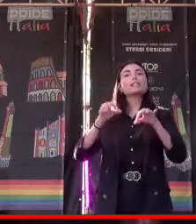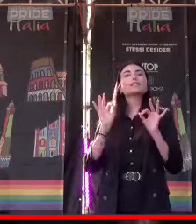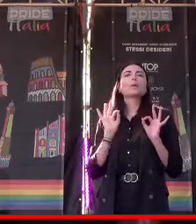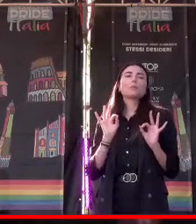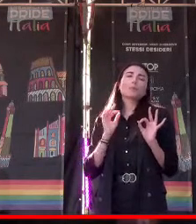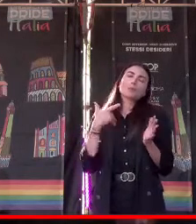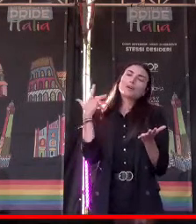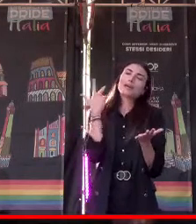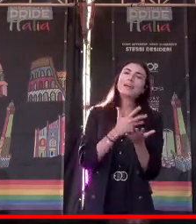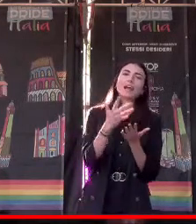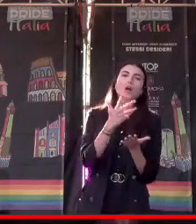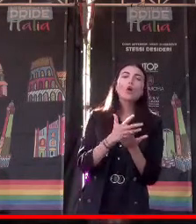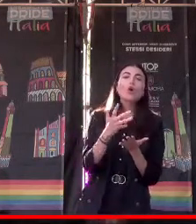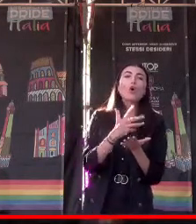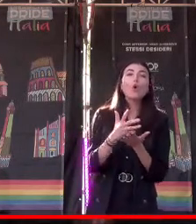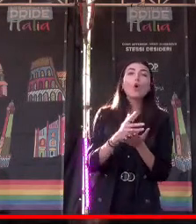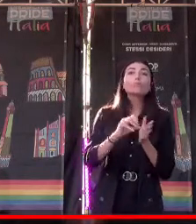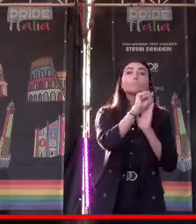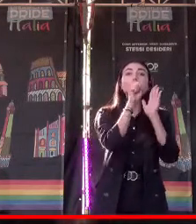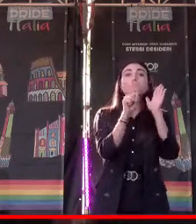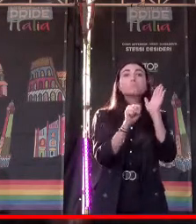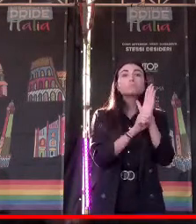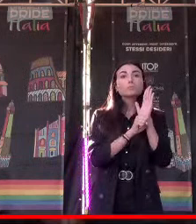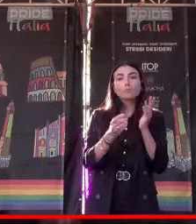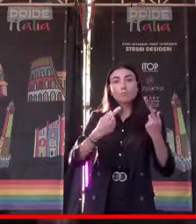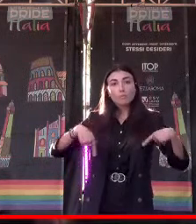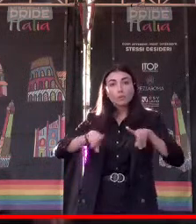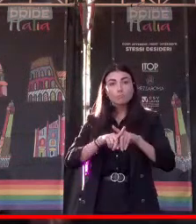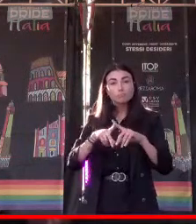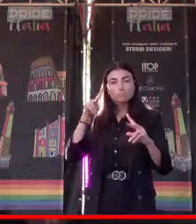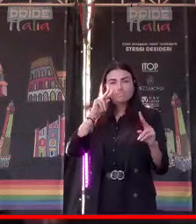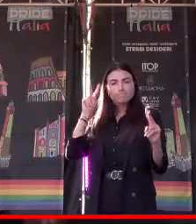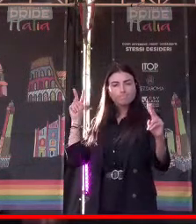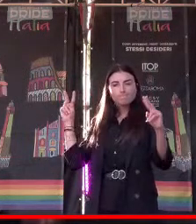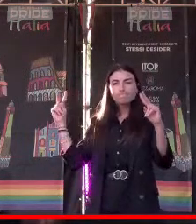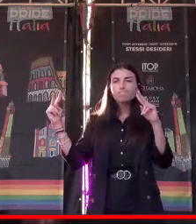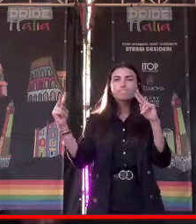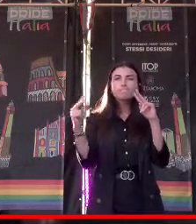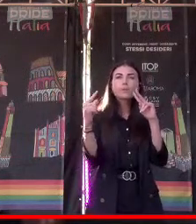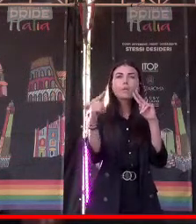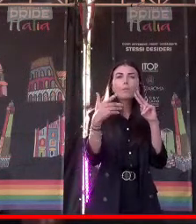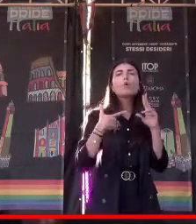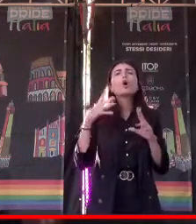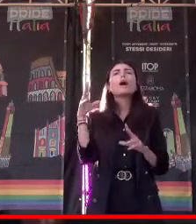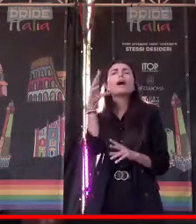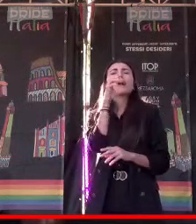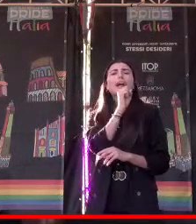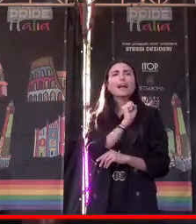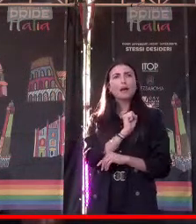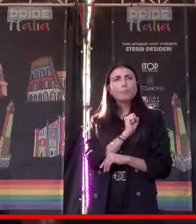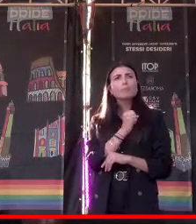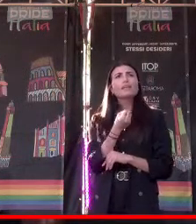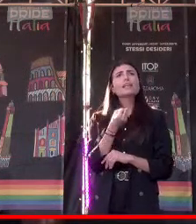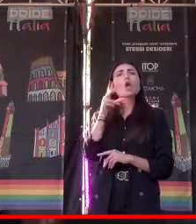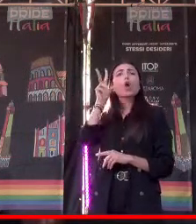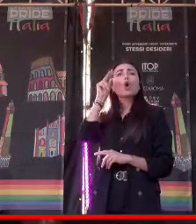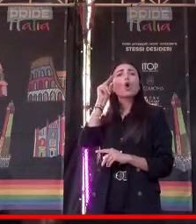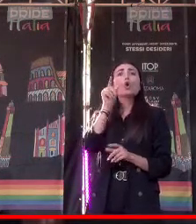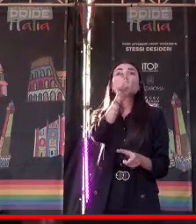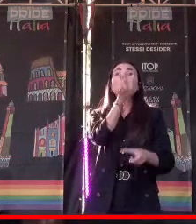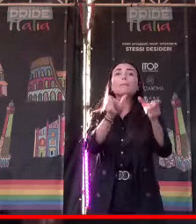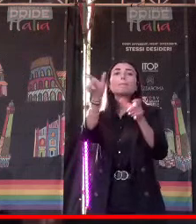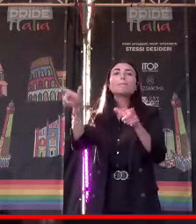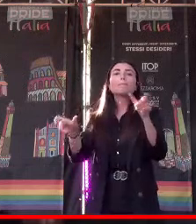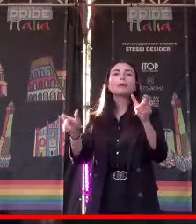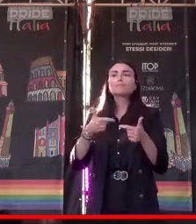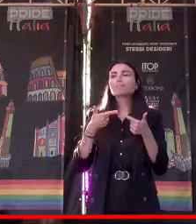di raccontare appunto la nostra storia per focalizzarci poi sull'importanza del capire, quindi del far conoscere agli altri i